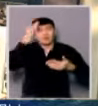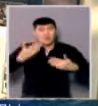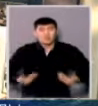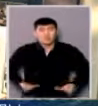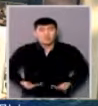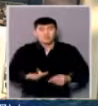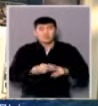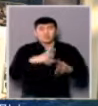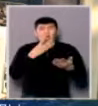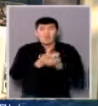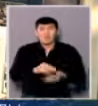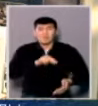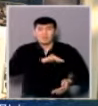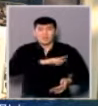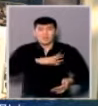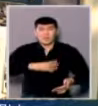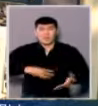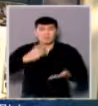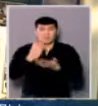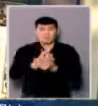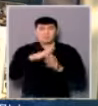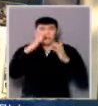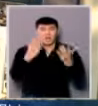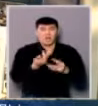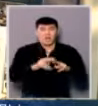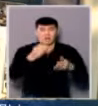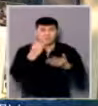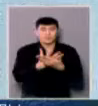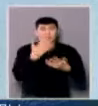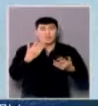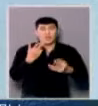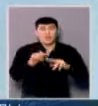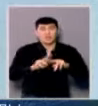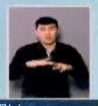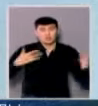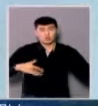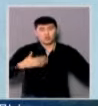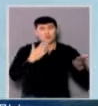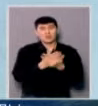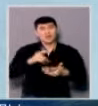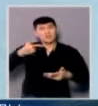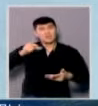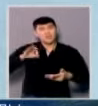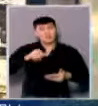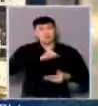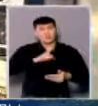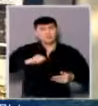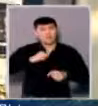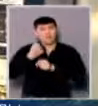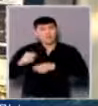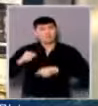жизни, удостоверения, медали и ордена. Одна из ценных реликвий фонда музея – это домбра Гатау Бишева. Ее